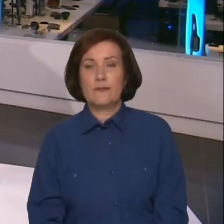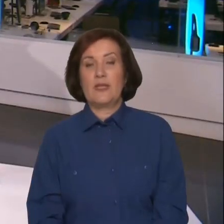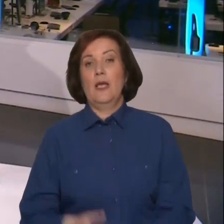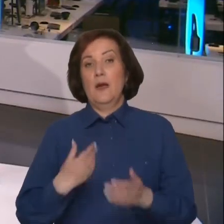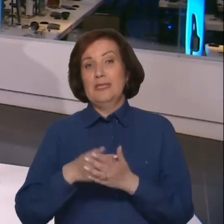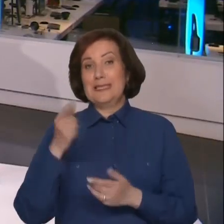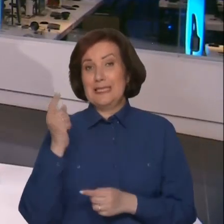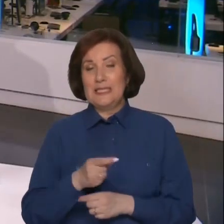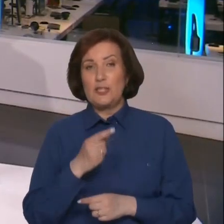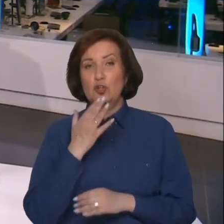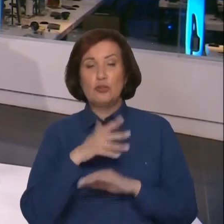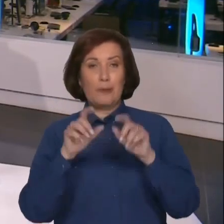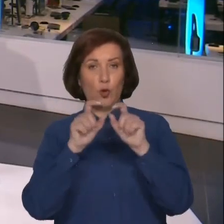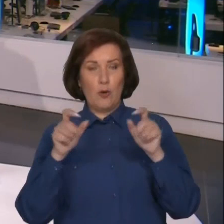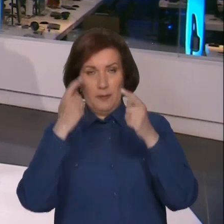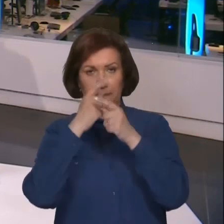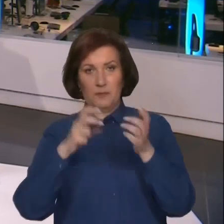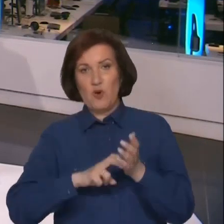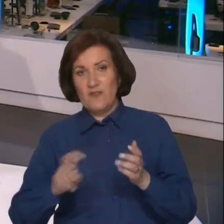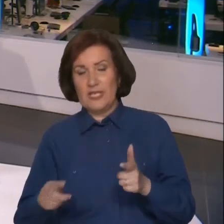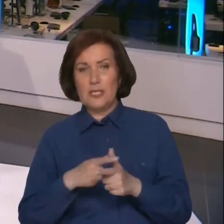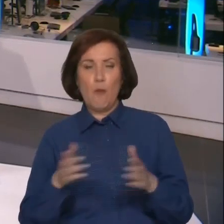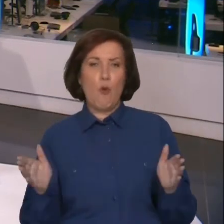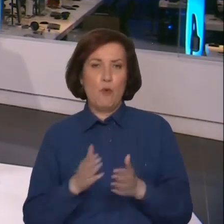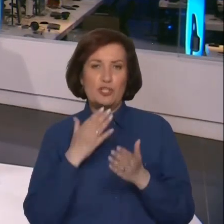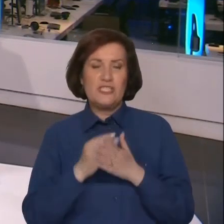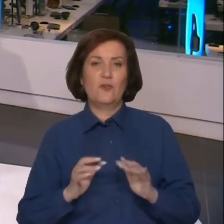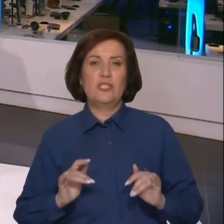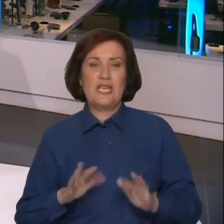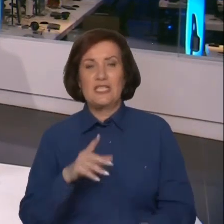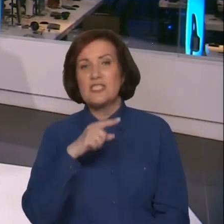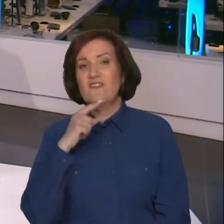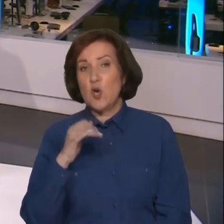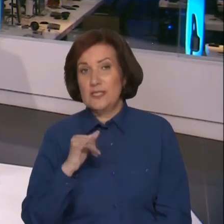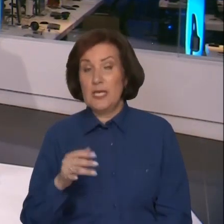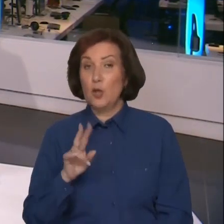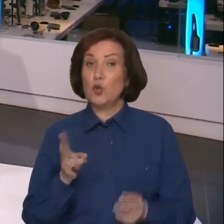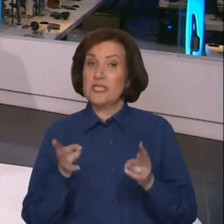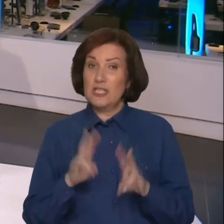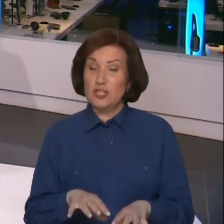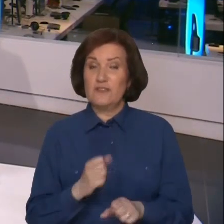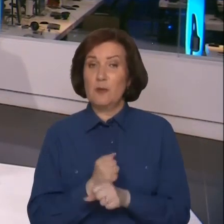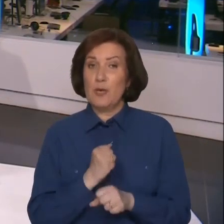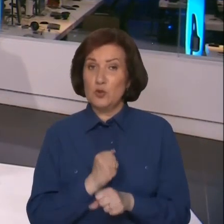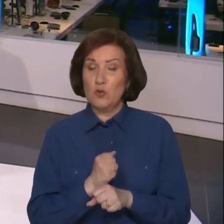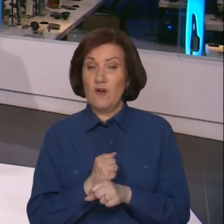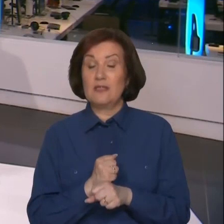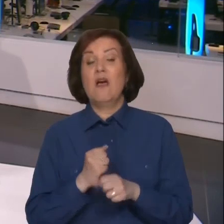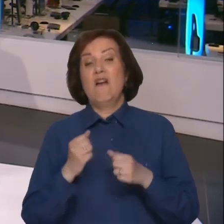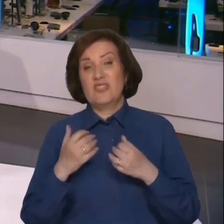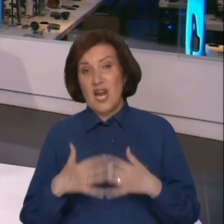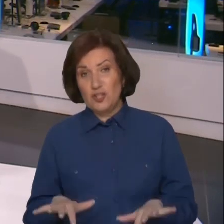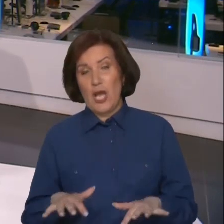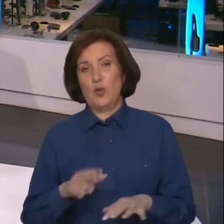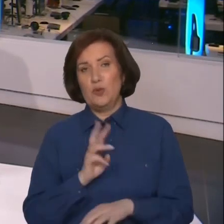Близько 1000 іноземних компаній заявили про вихід або обмеження своєї діяльності в Росії, а ті, хто залишився працювати, втрачають